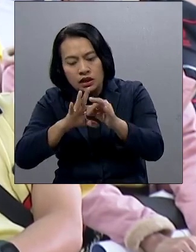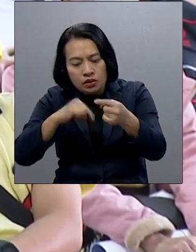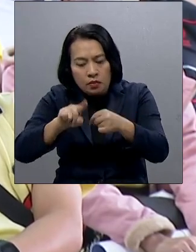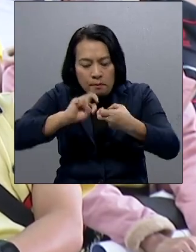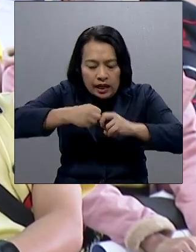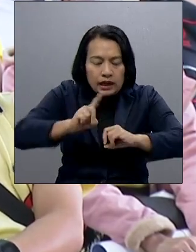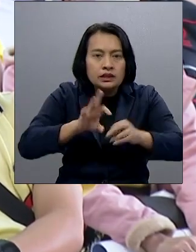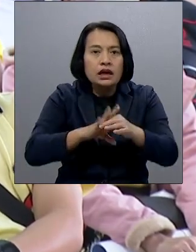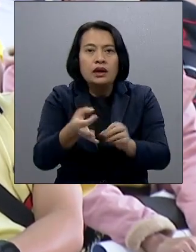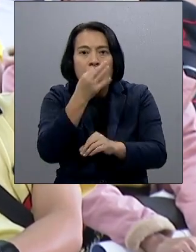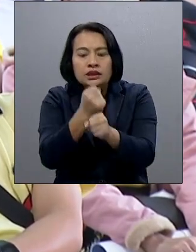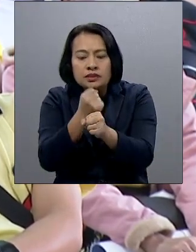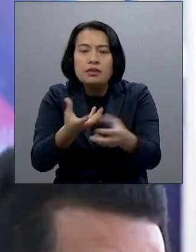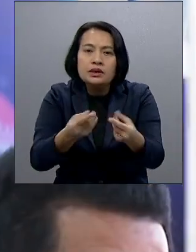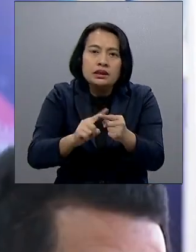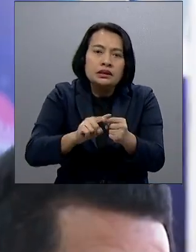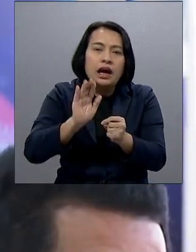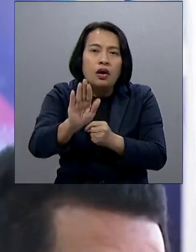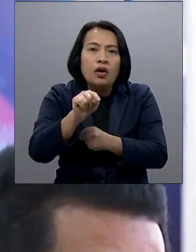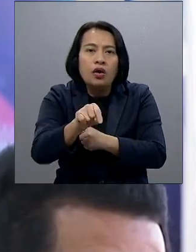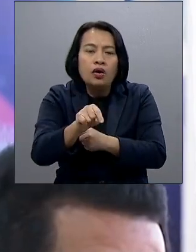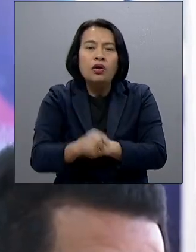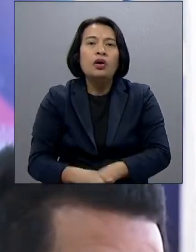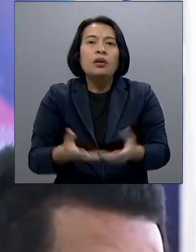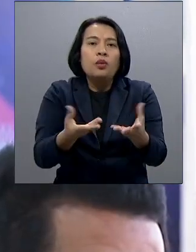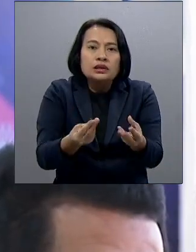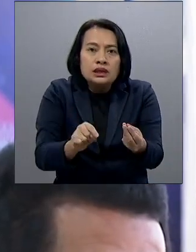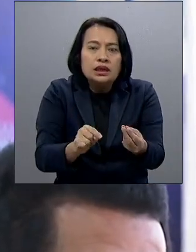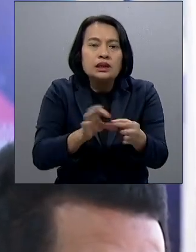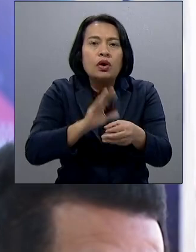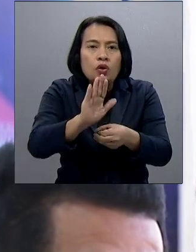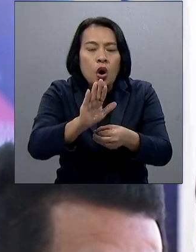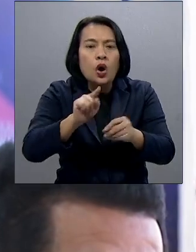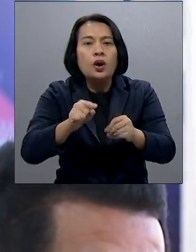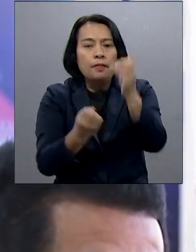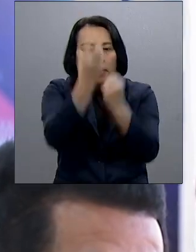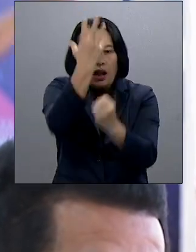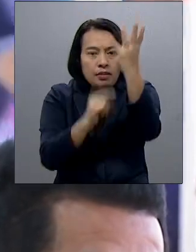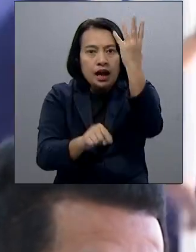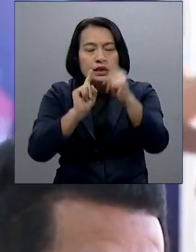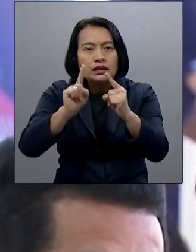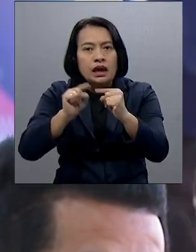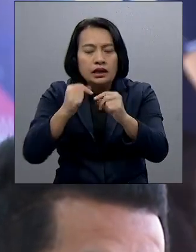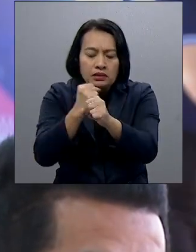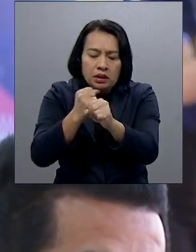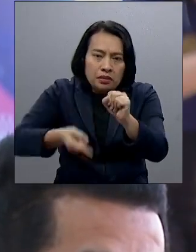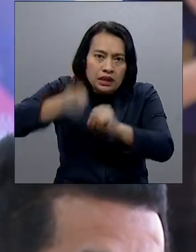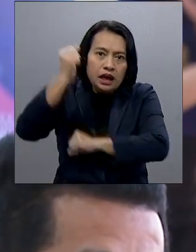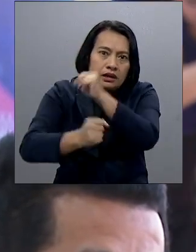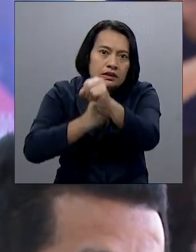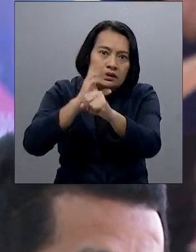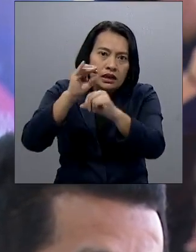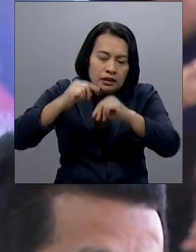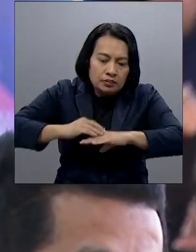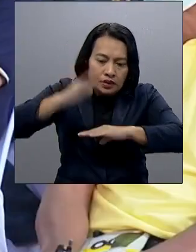คนที่ทำกินในพื้นที่ราชพัสดุกรมธนารักษ์และพื้นที่ป่าไม้เกินกว่า50ปีค่ะที่ผ่านมาชาวบ้านเนี่ยเขายื่น